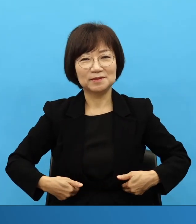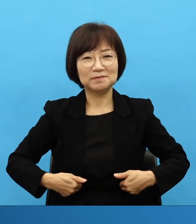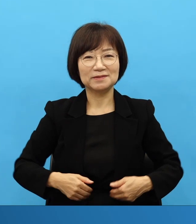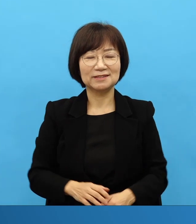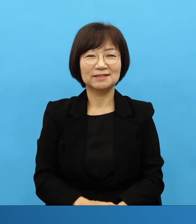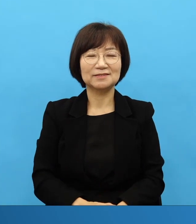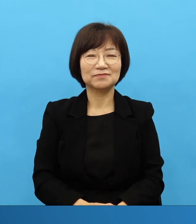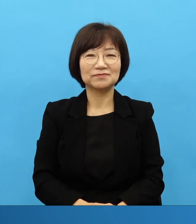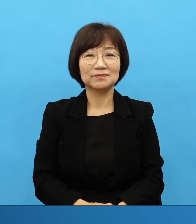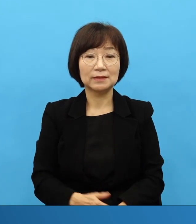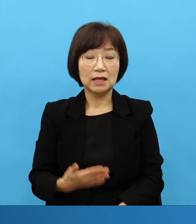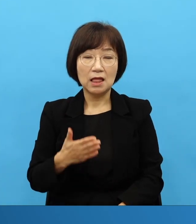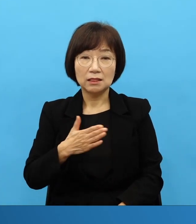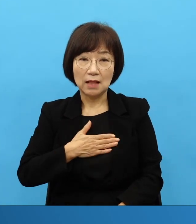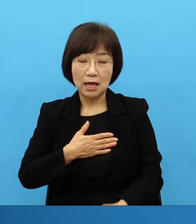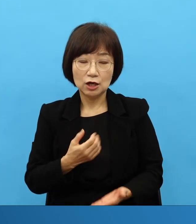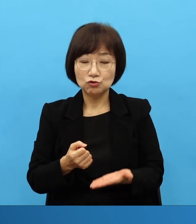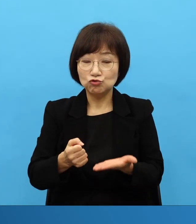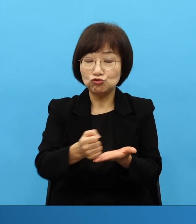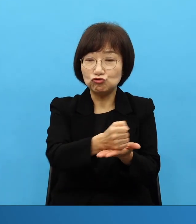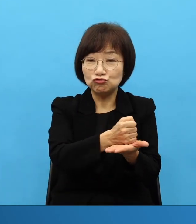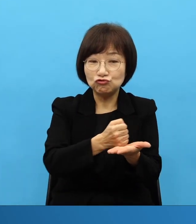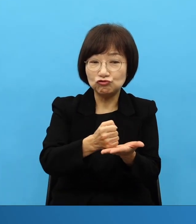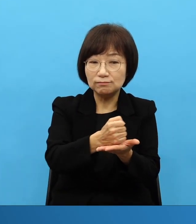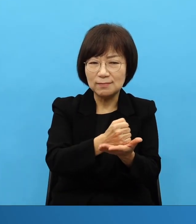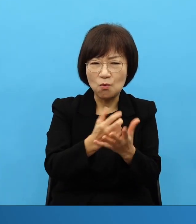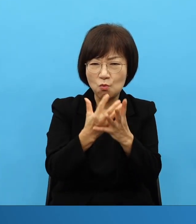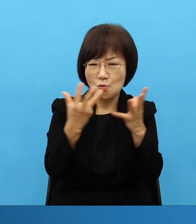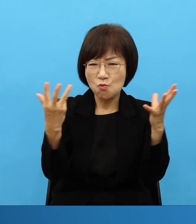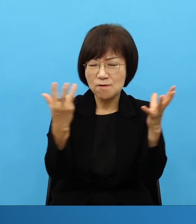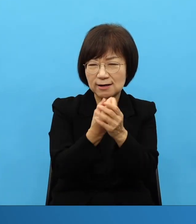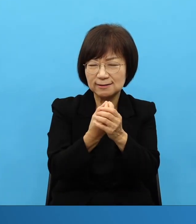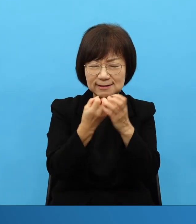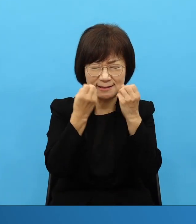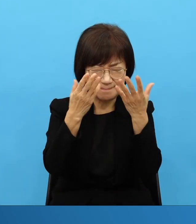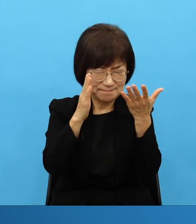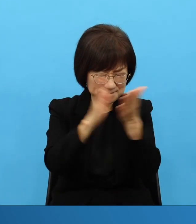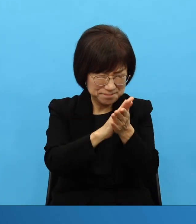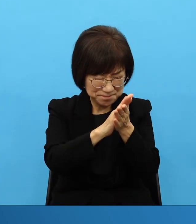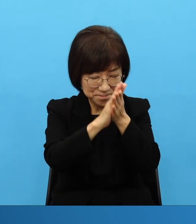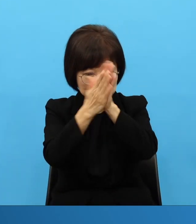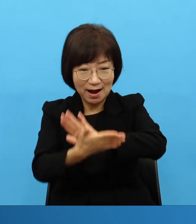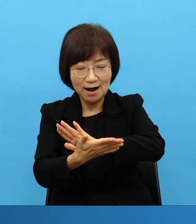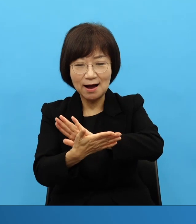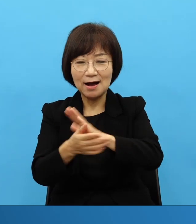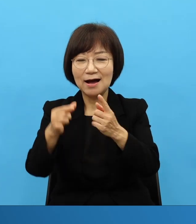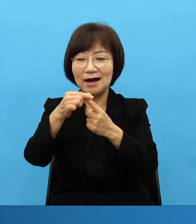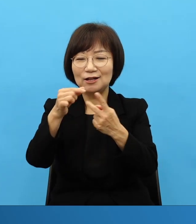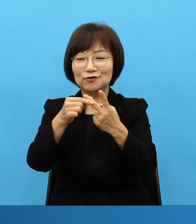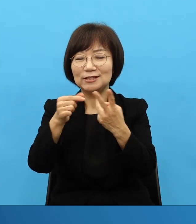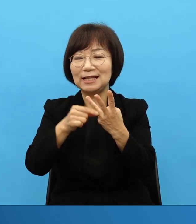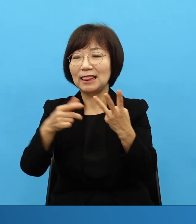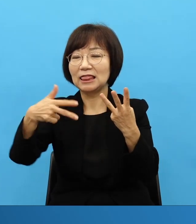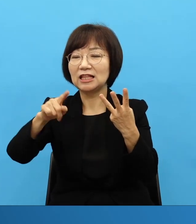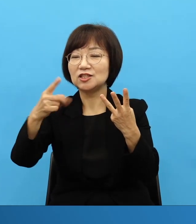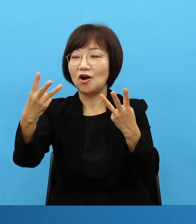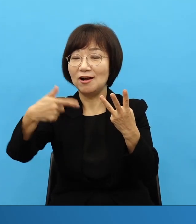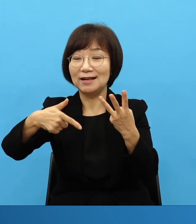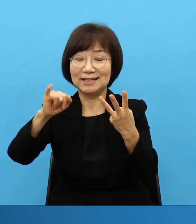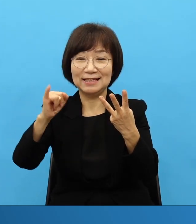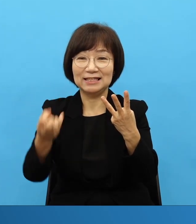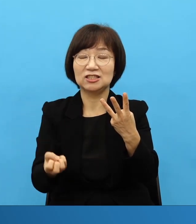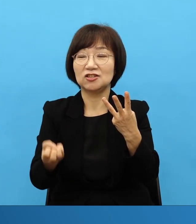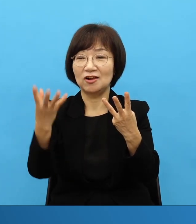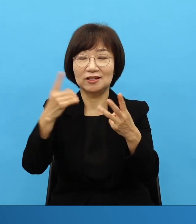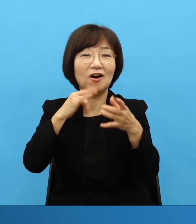아니고 내 운명을 완전히 바꿔버리는요. And so don't just hold on to this as a 새 covenant, 절기 언약입니다. but this is a covenant where it completely overturns